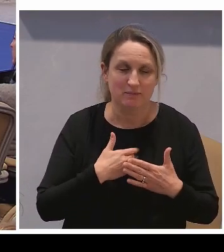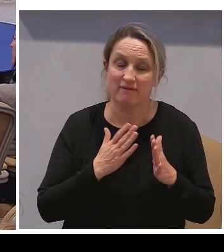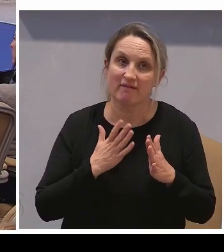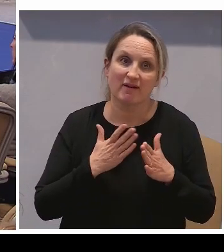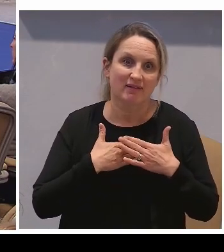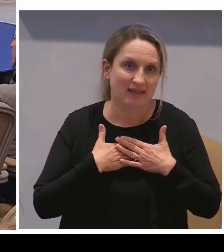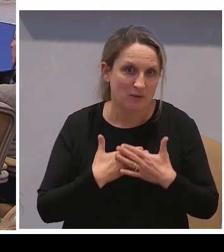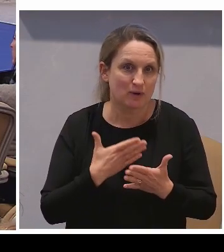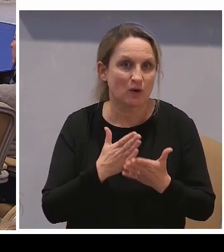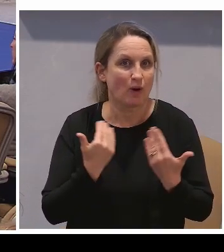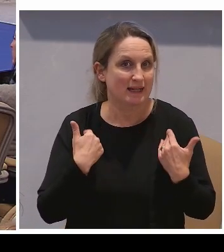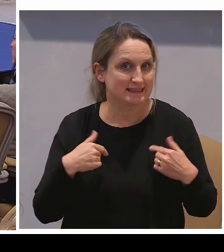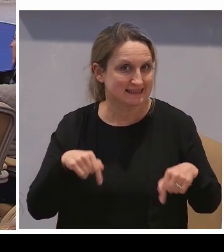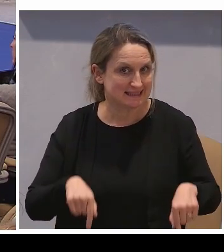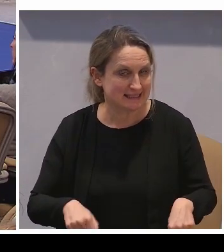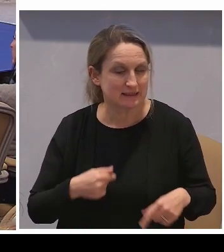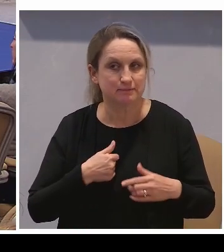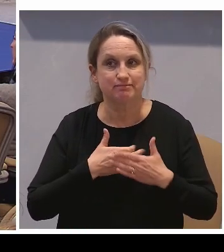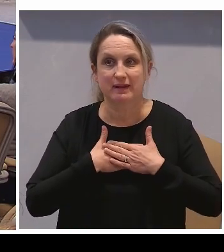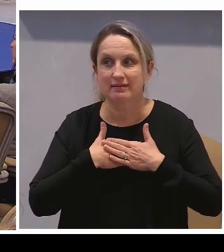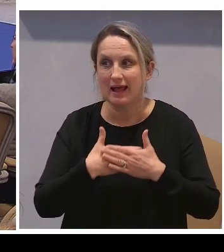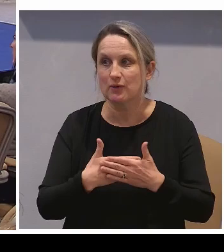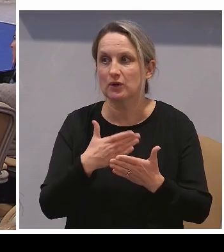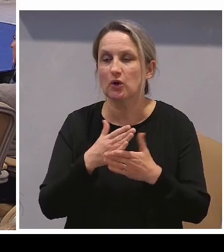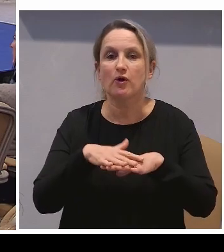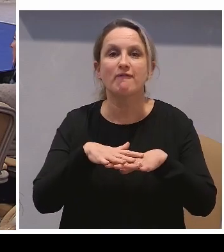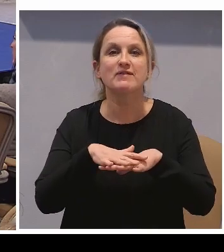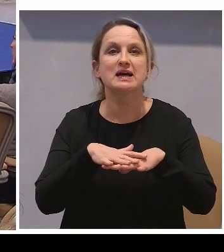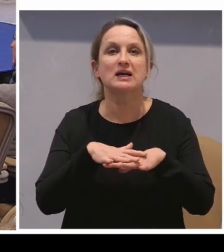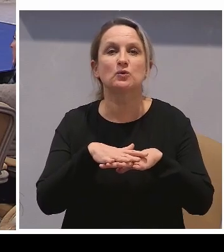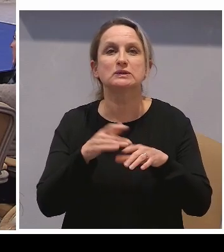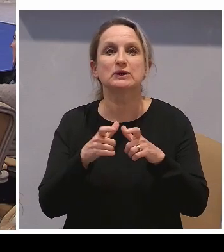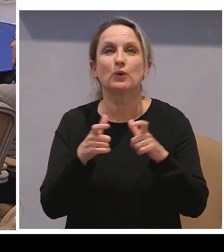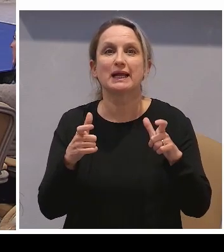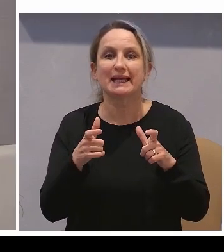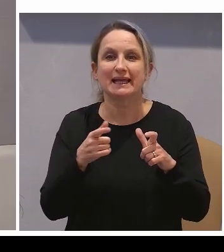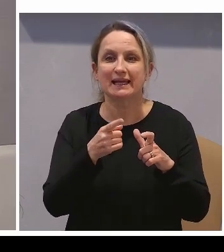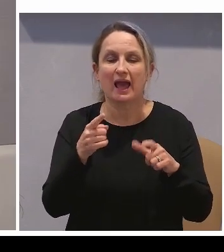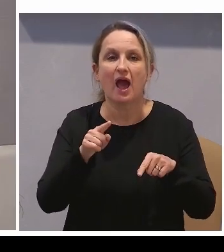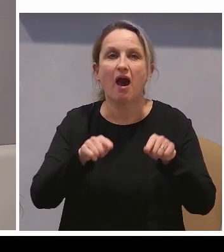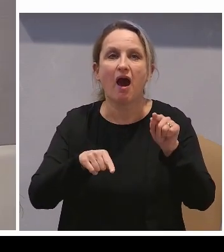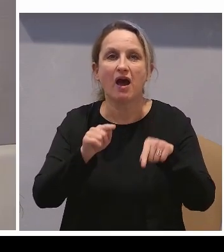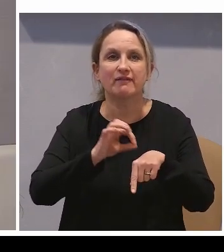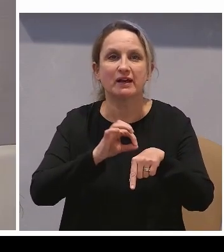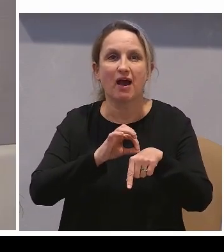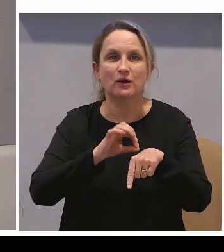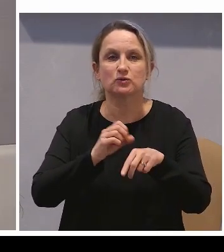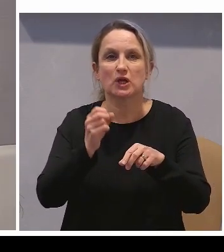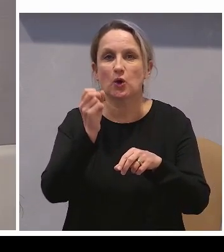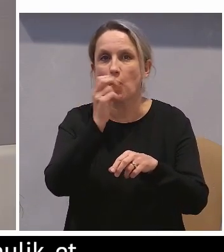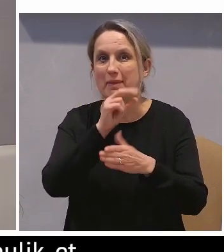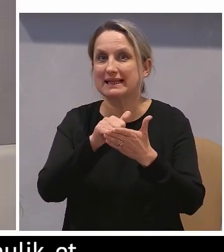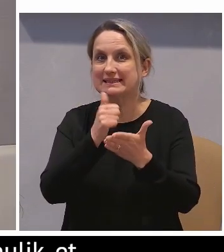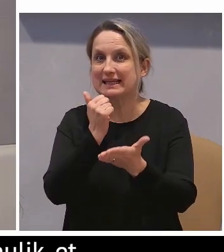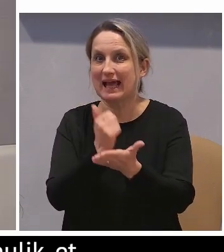Tuuli Seinberg's Ma olen call tänulik, et olen to sellise feel võrgustiku grateful. liige ehk I'm siis grateful to harvikhaiguste be here. kompetentsikeskusega I'm